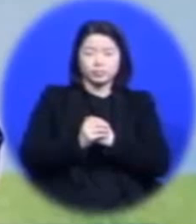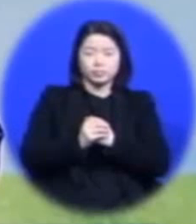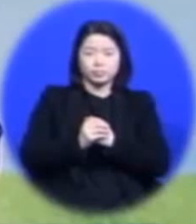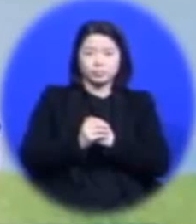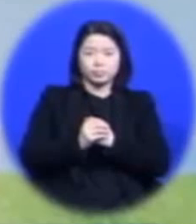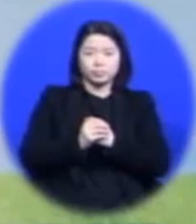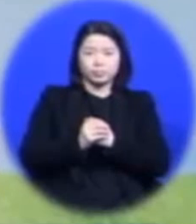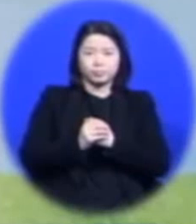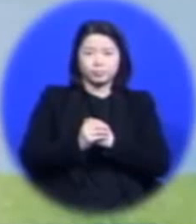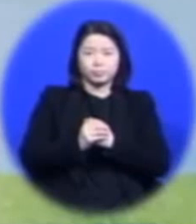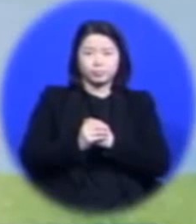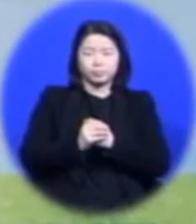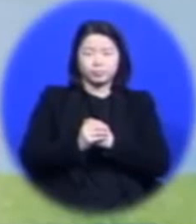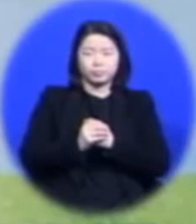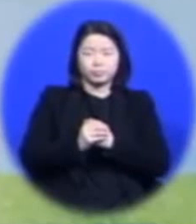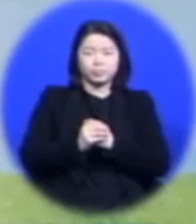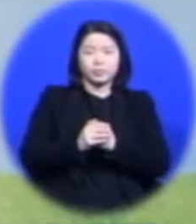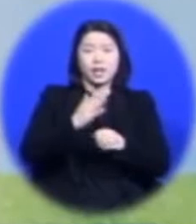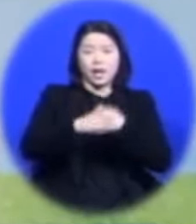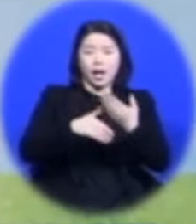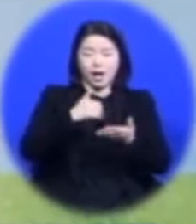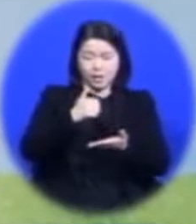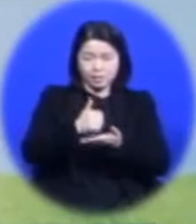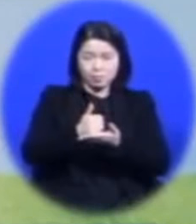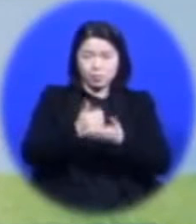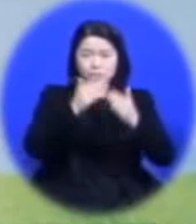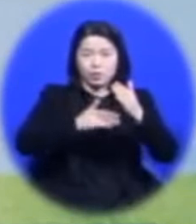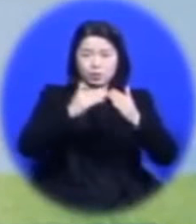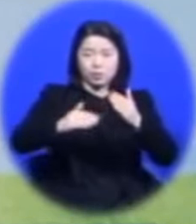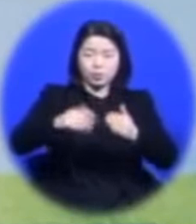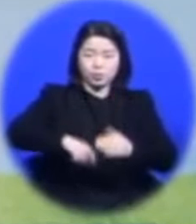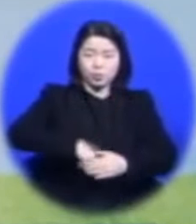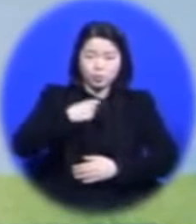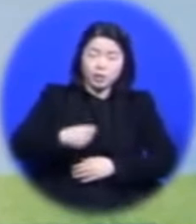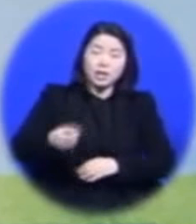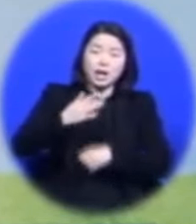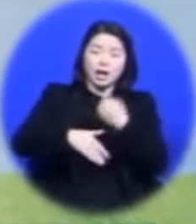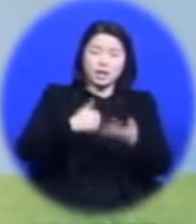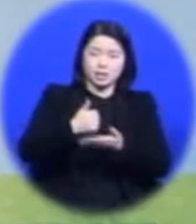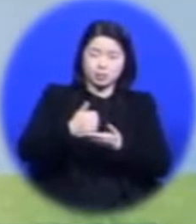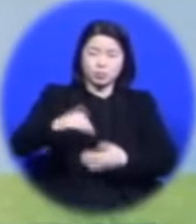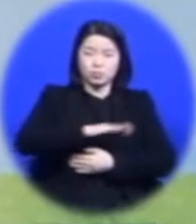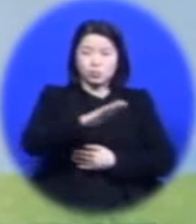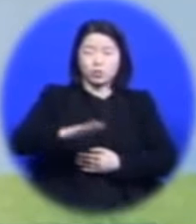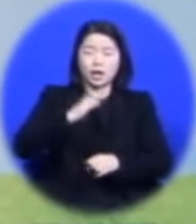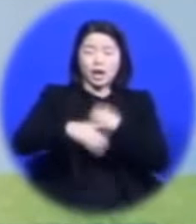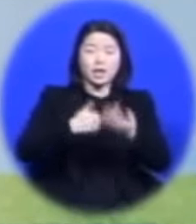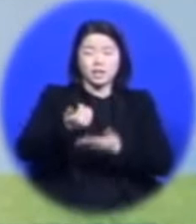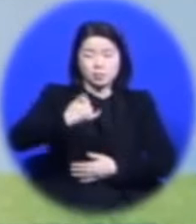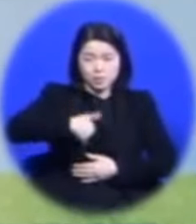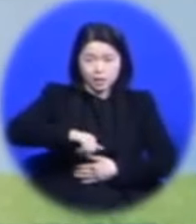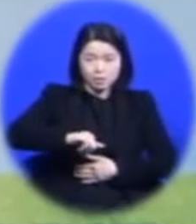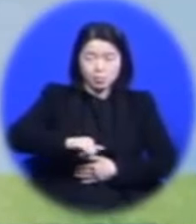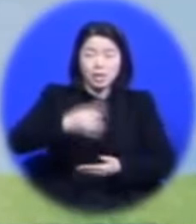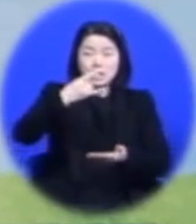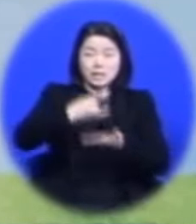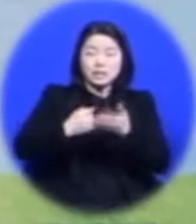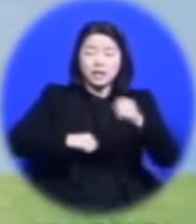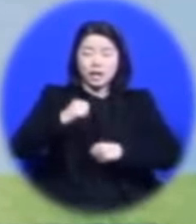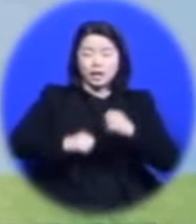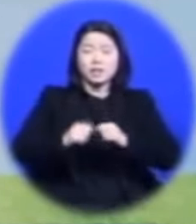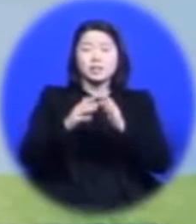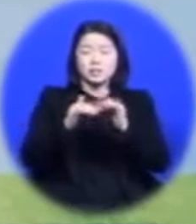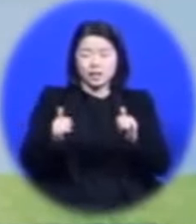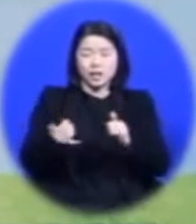나니까 여러분 하나님은 공 하나님이시고 우리가 하나님의 자녀면 의를 행하는 자이지만 이건